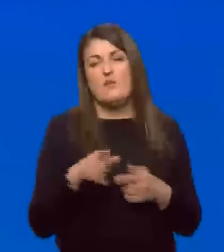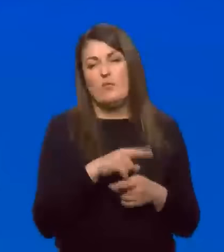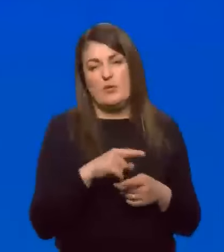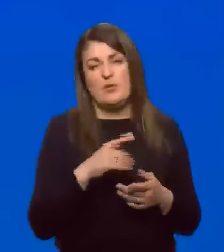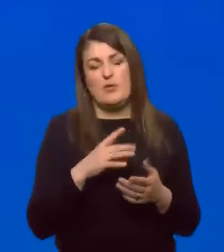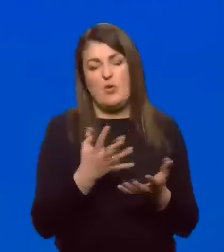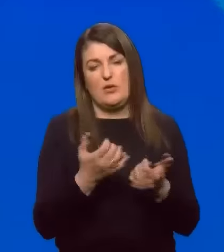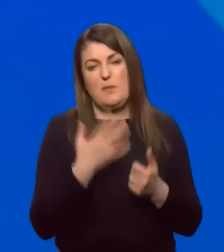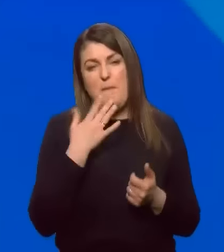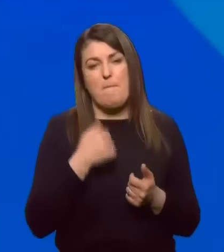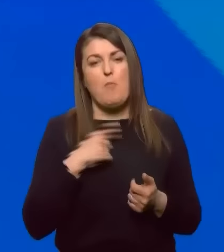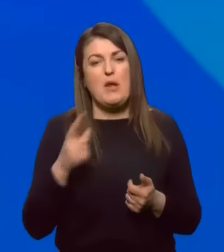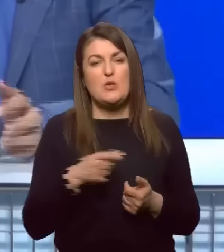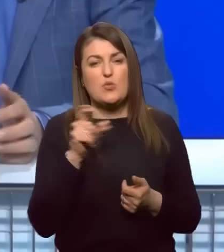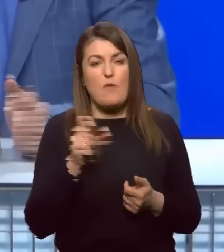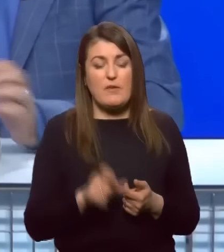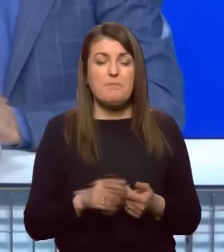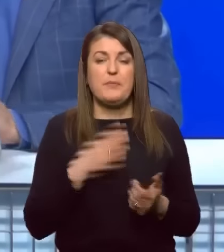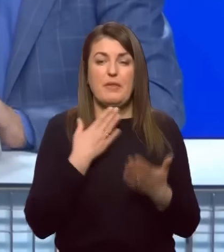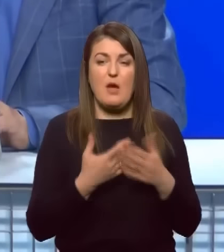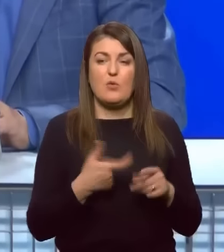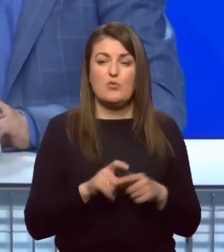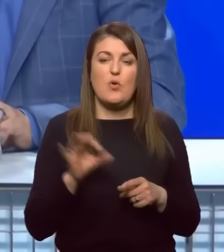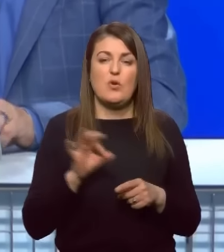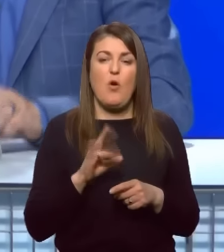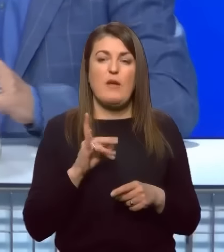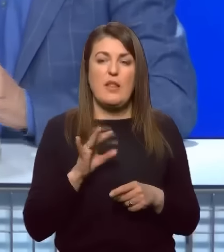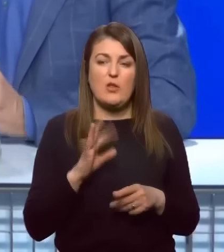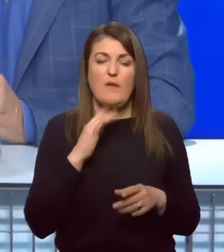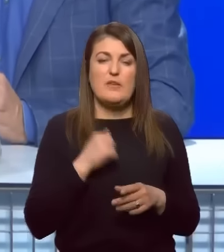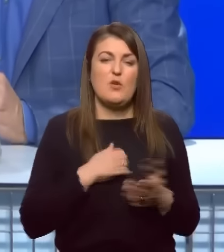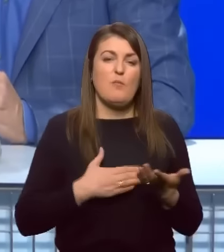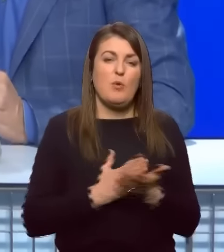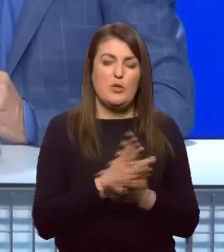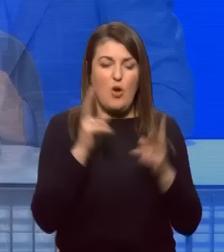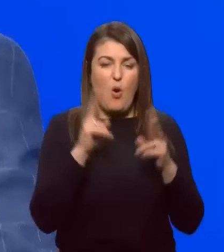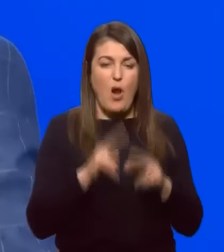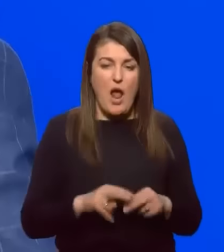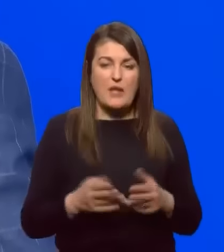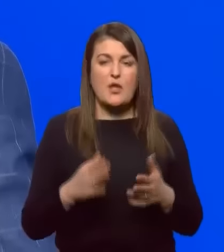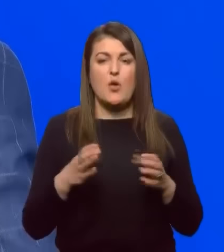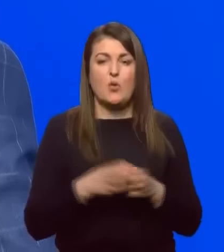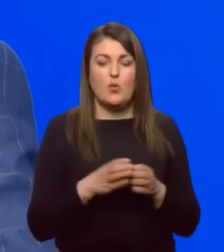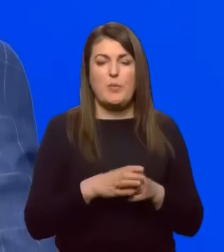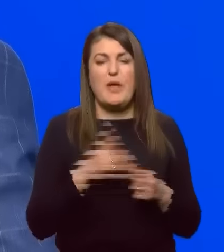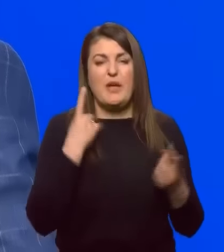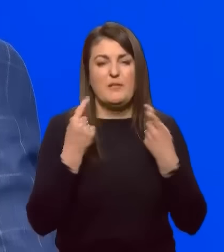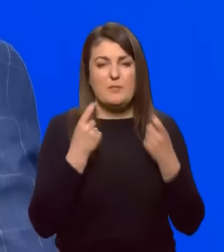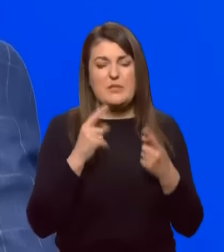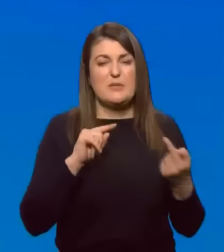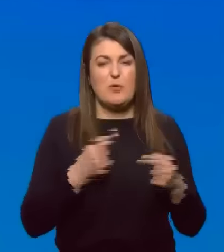отримує мобілізований. Зрозуміло. Дякую дуже. Олександр Коваленко, військово-політичний оглядач групи